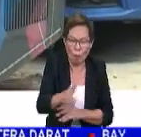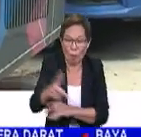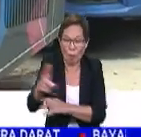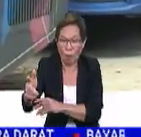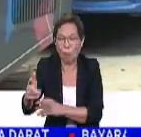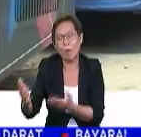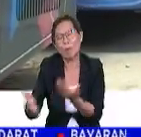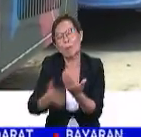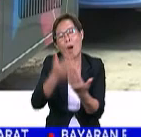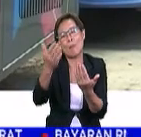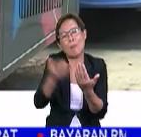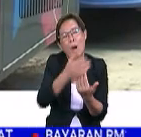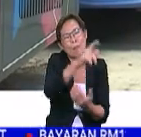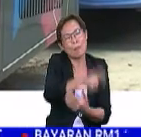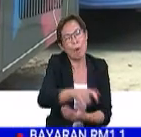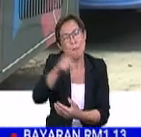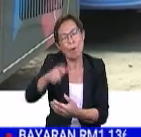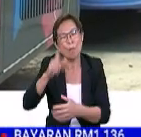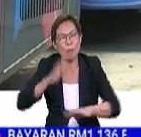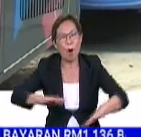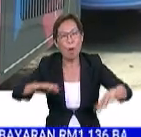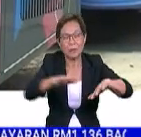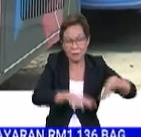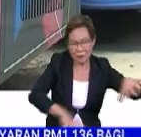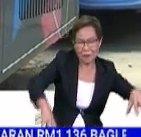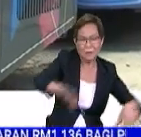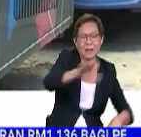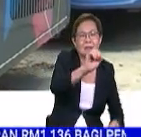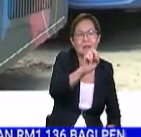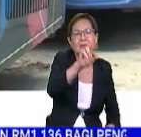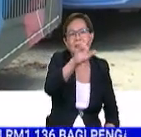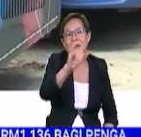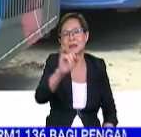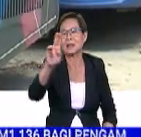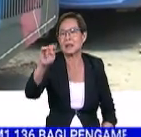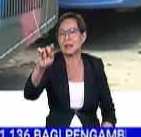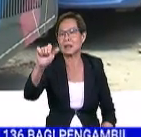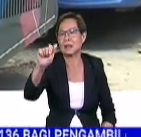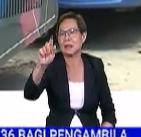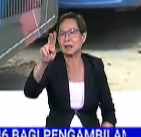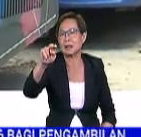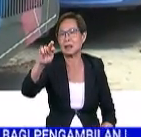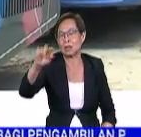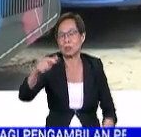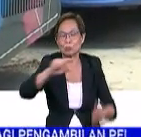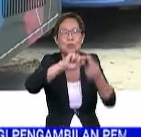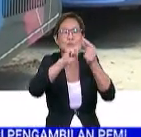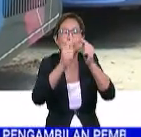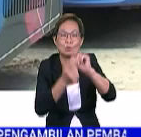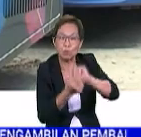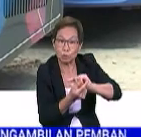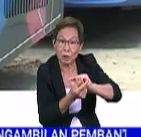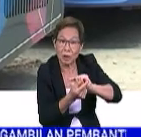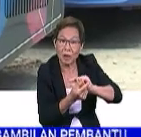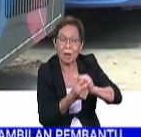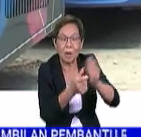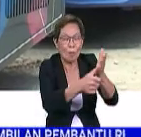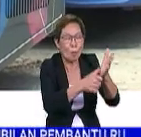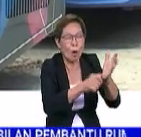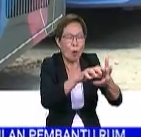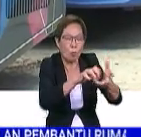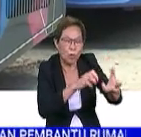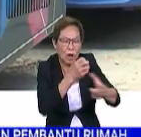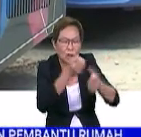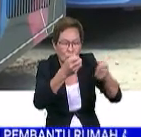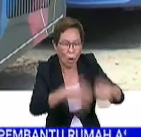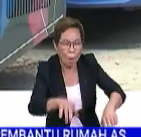yang terjejas banjir di sekitar Taman Sri Nanding ini untuk menggantikan dokumen mereka yang hilang atau musnah ketika banjir yang lalu. Dan